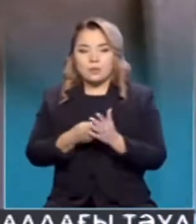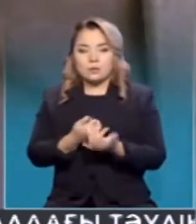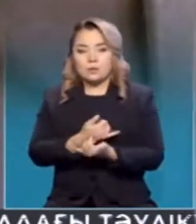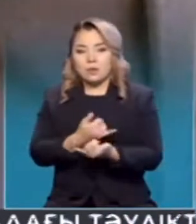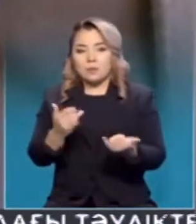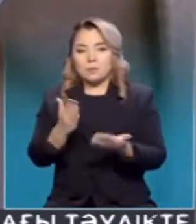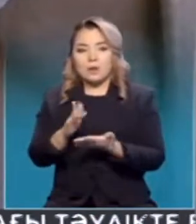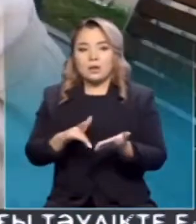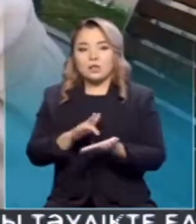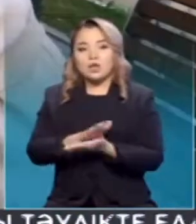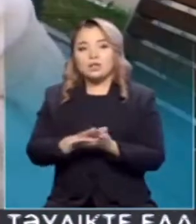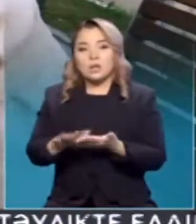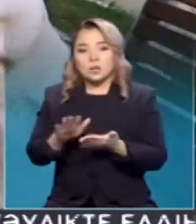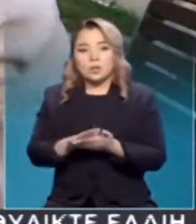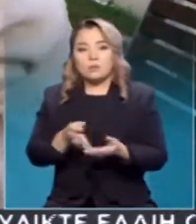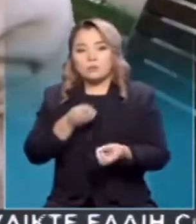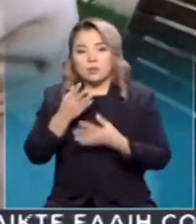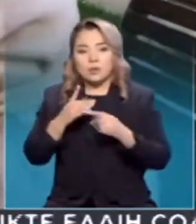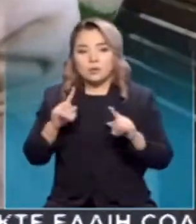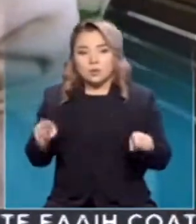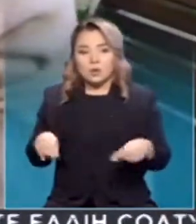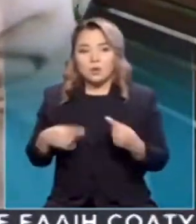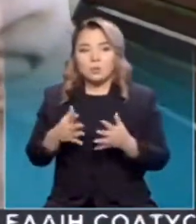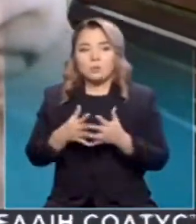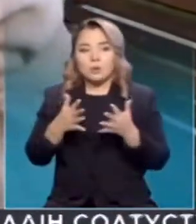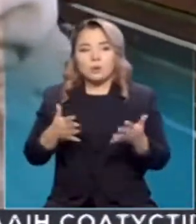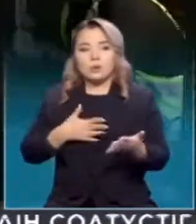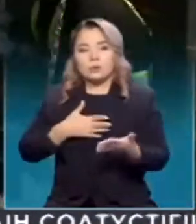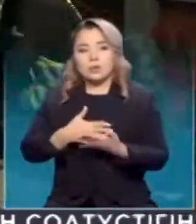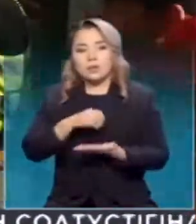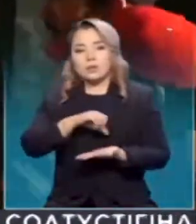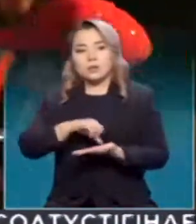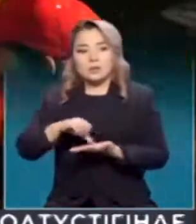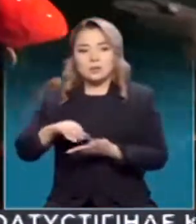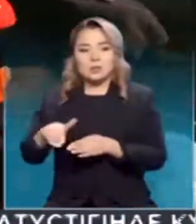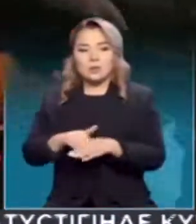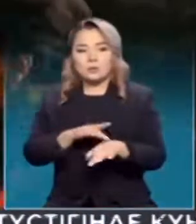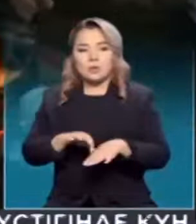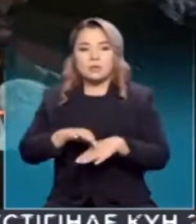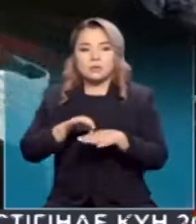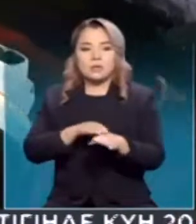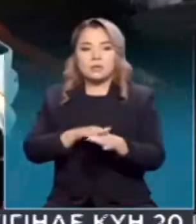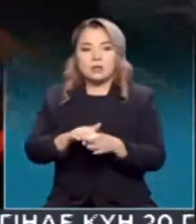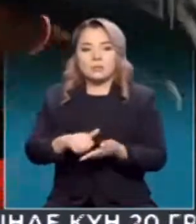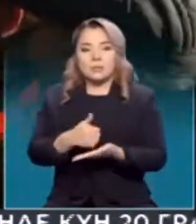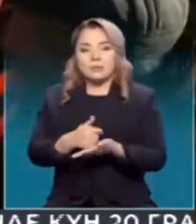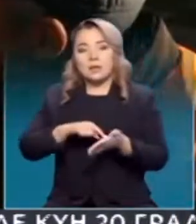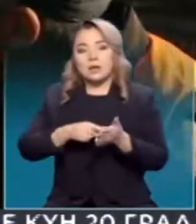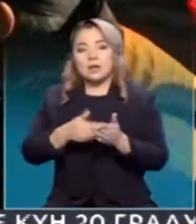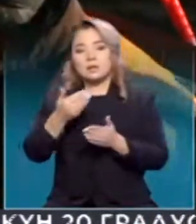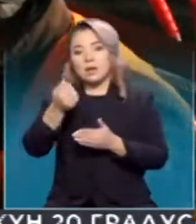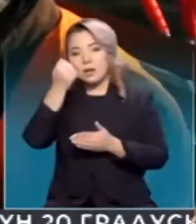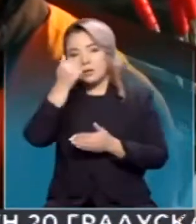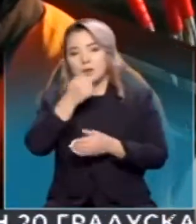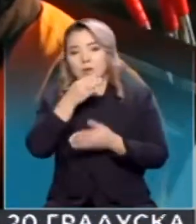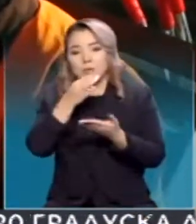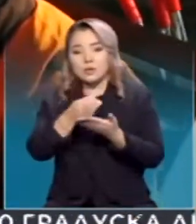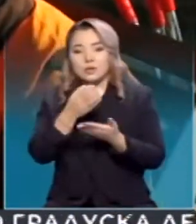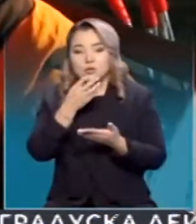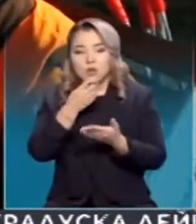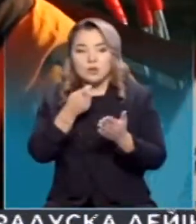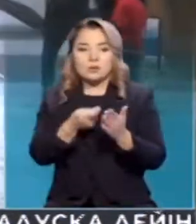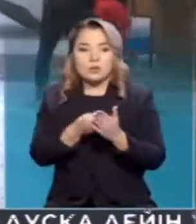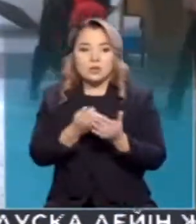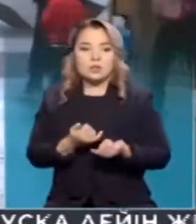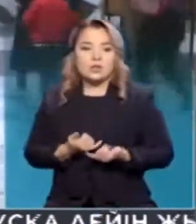қызметкерлер шаһардың тазалығы мен көркеюіне зор үлес қосып жүрген жандар. Ізгі істің басты мақсаты сол кісілерге алғыс білдіріп,